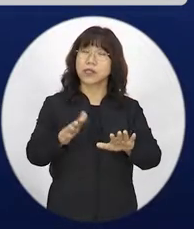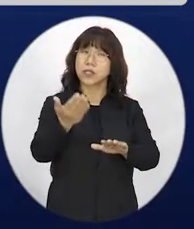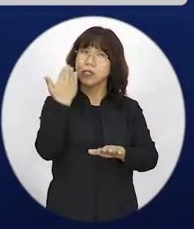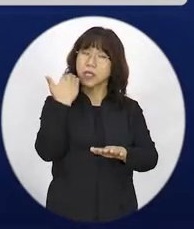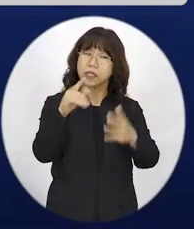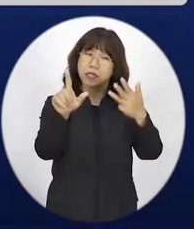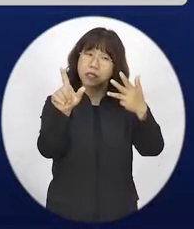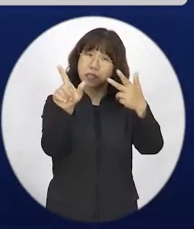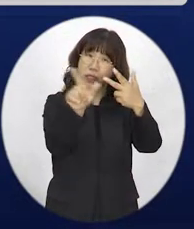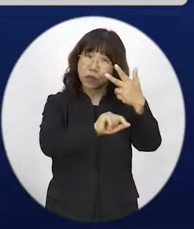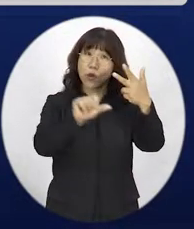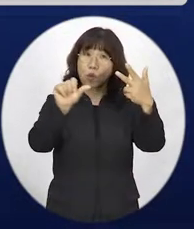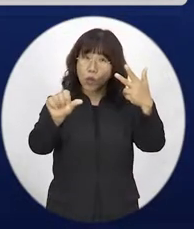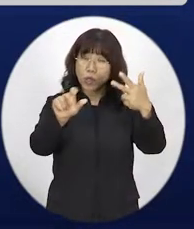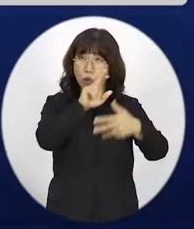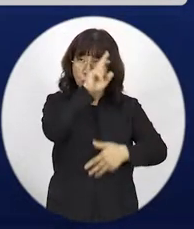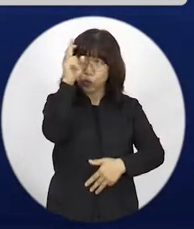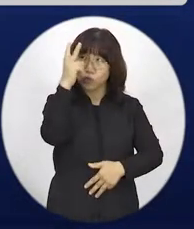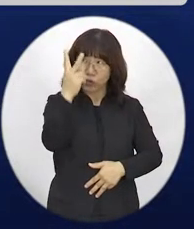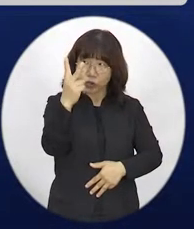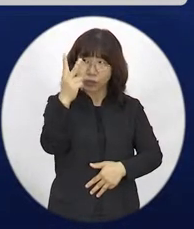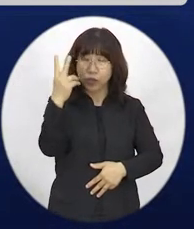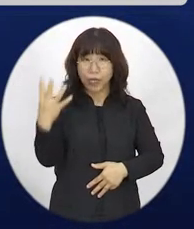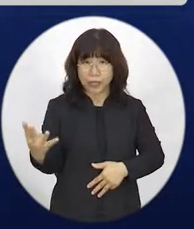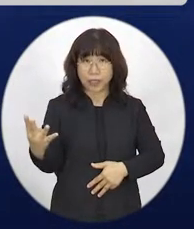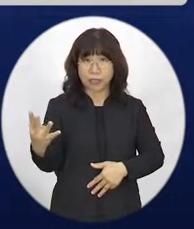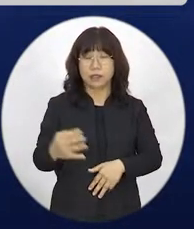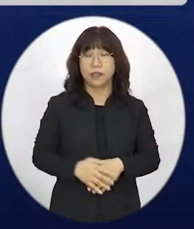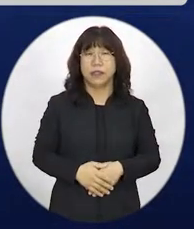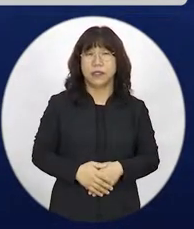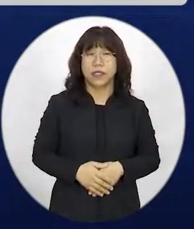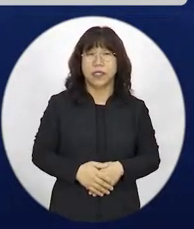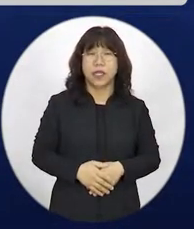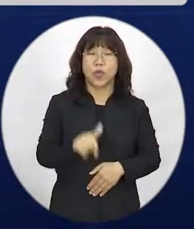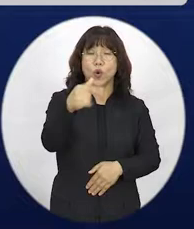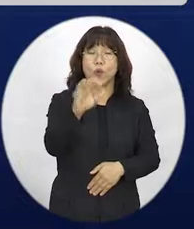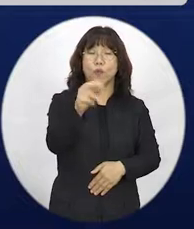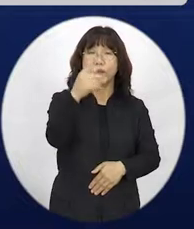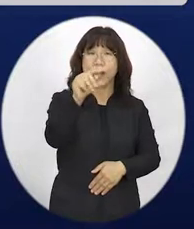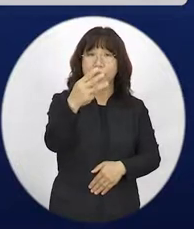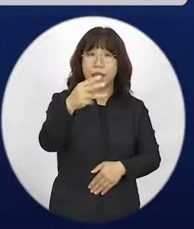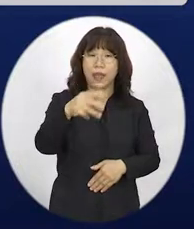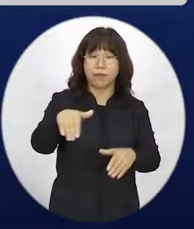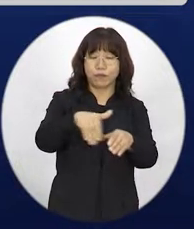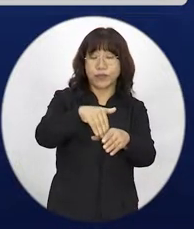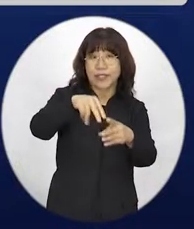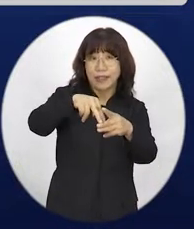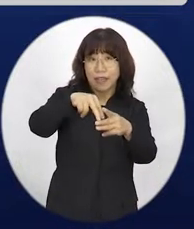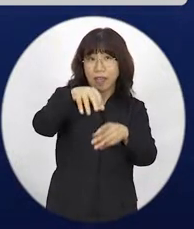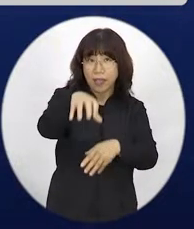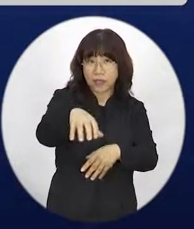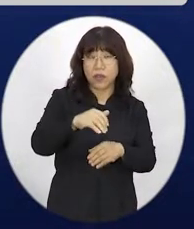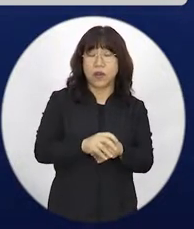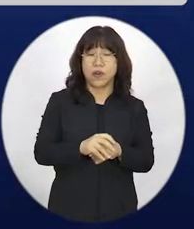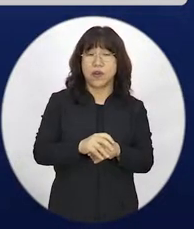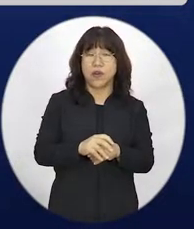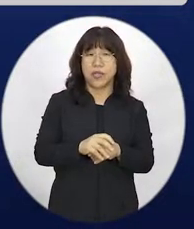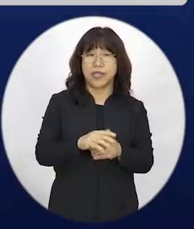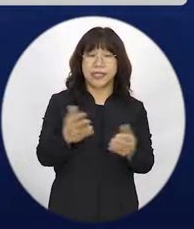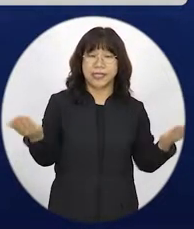지난 7월 5일 오후 2시부터 4시까지 곰달래 문화복지센터 7층 강당에서 2022